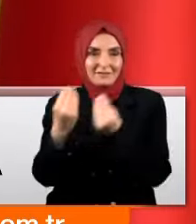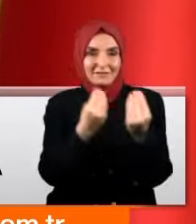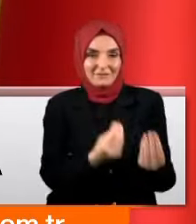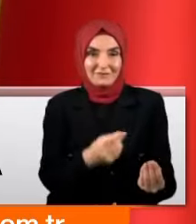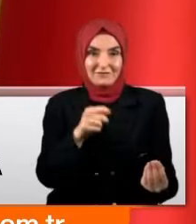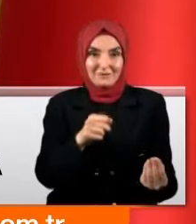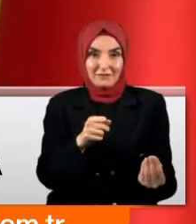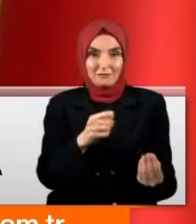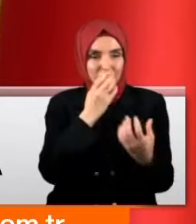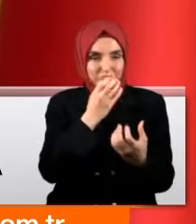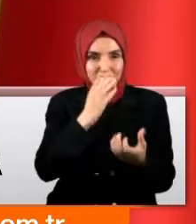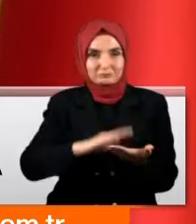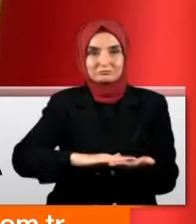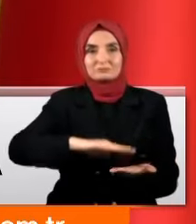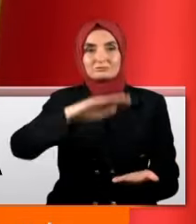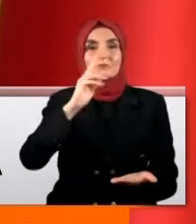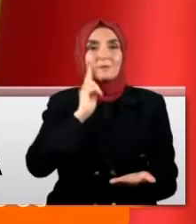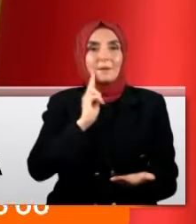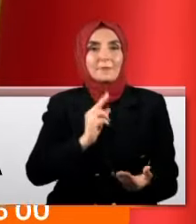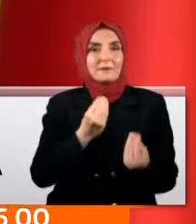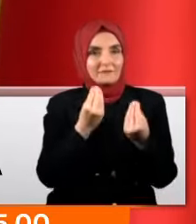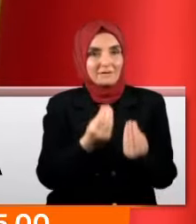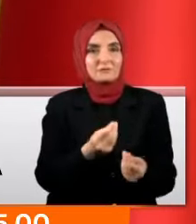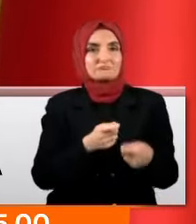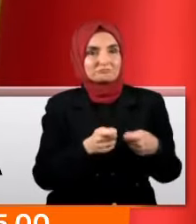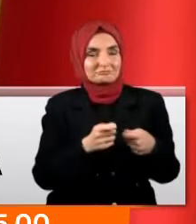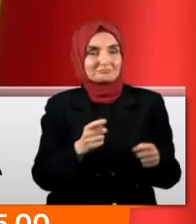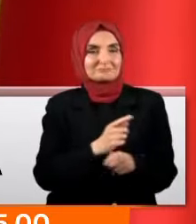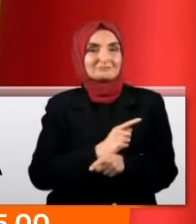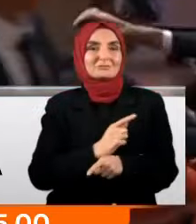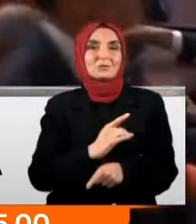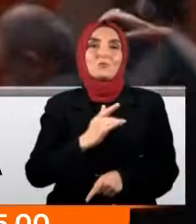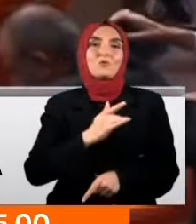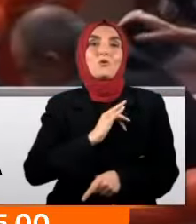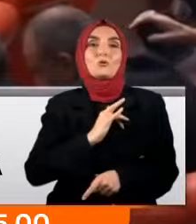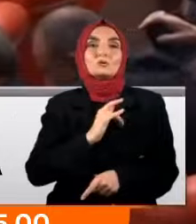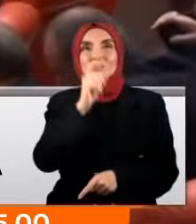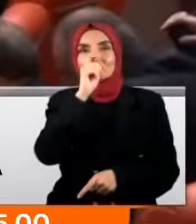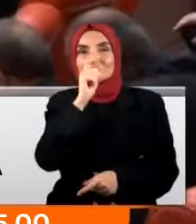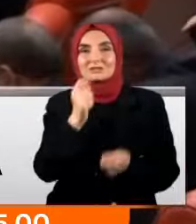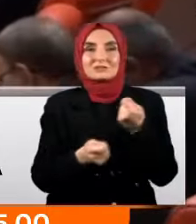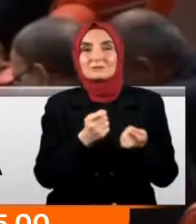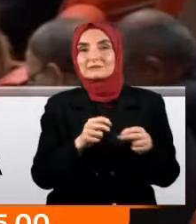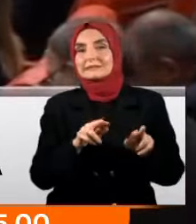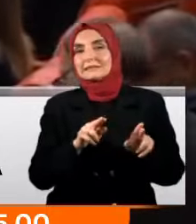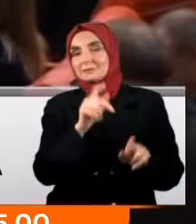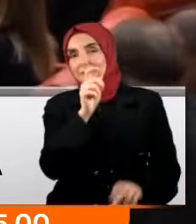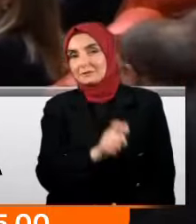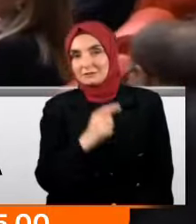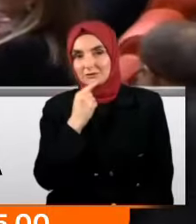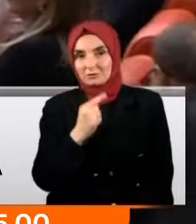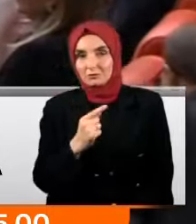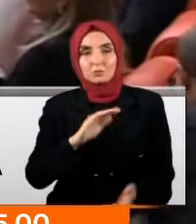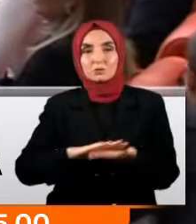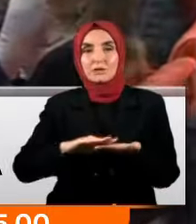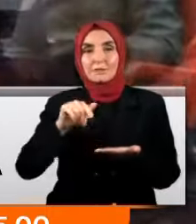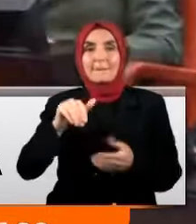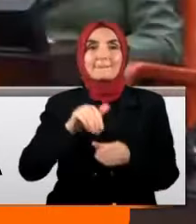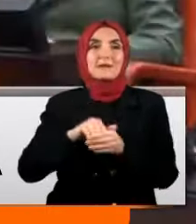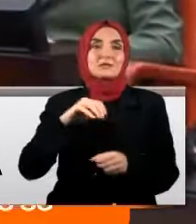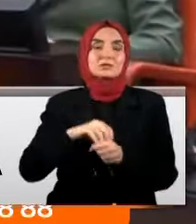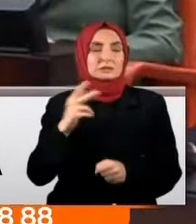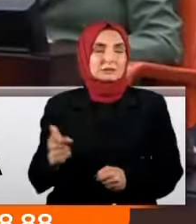yetiştiren, terbiye eden bir gönül işçisidir. Düzenlemenin mecliste hızla yasalaştırılacağını ise